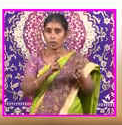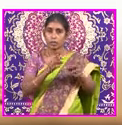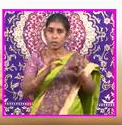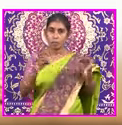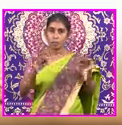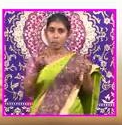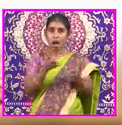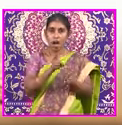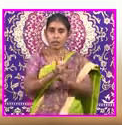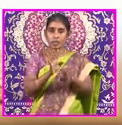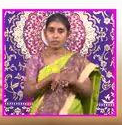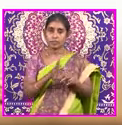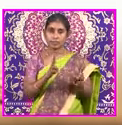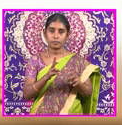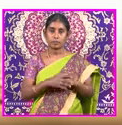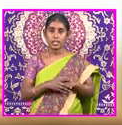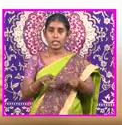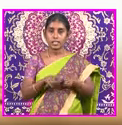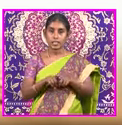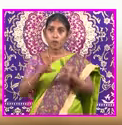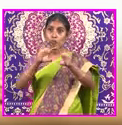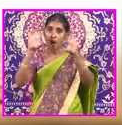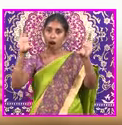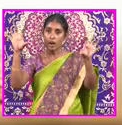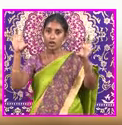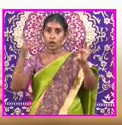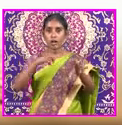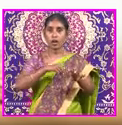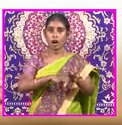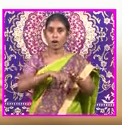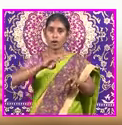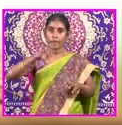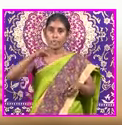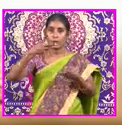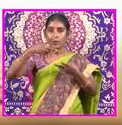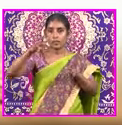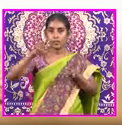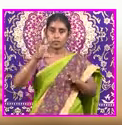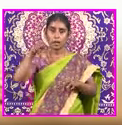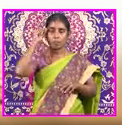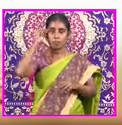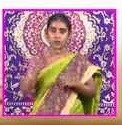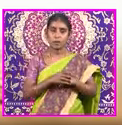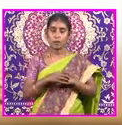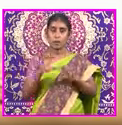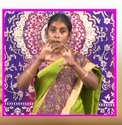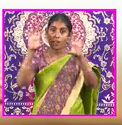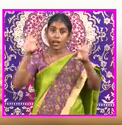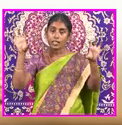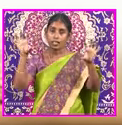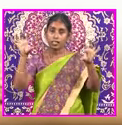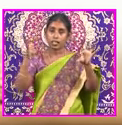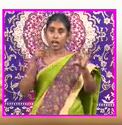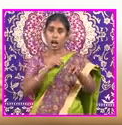இதுதான் காலநிலைக்கும் வானிலைக்கும் உள்ள இடையே உள்ள முக்கியமான வித்தியாசம். ஆனால் வானிலை மற்றும் காலநிலைய கூறுகள் அனைத்துமே